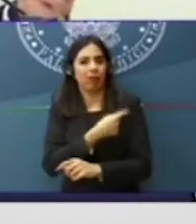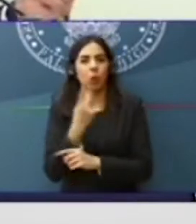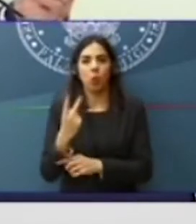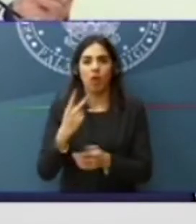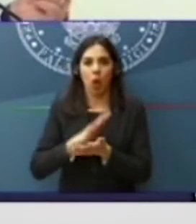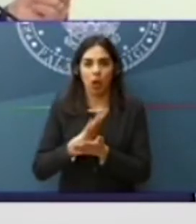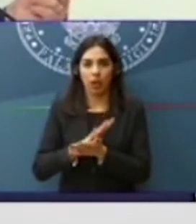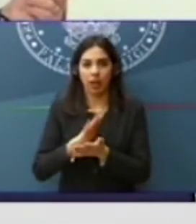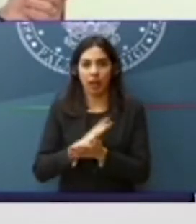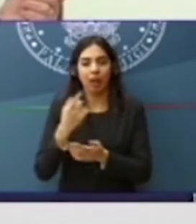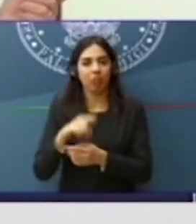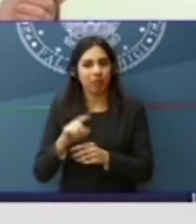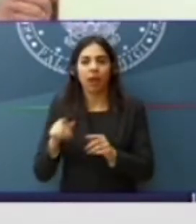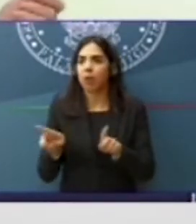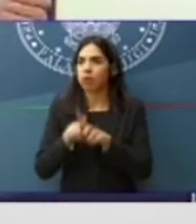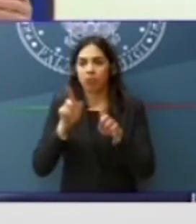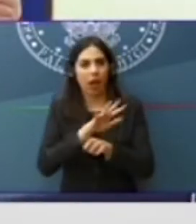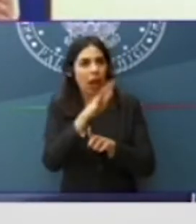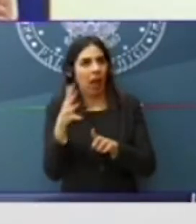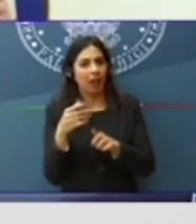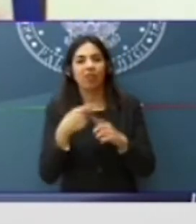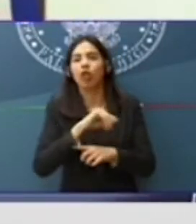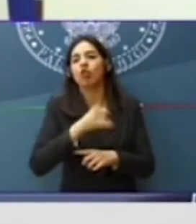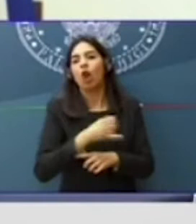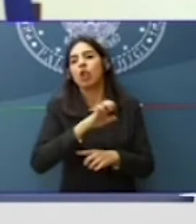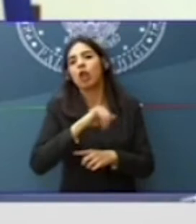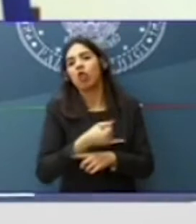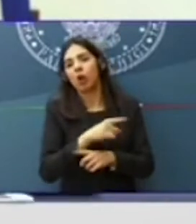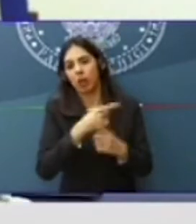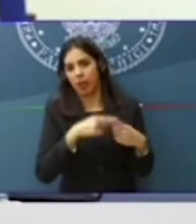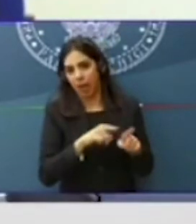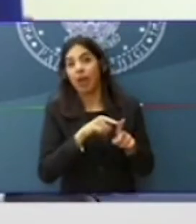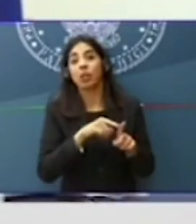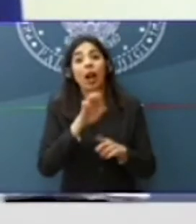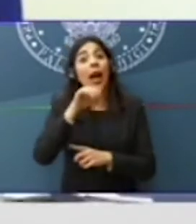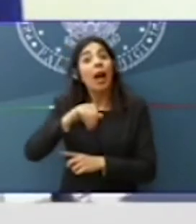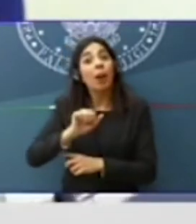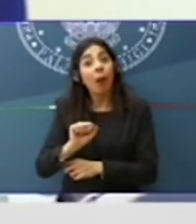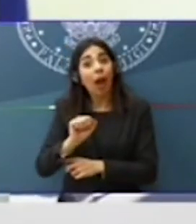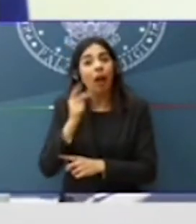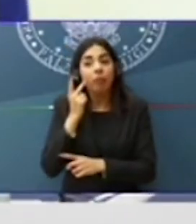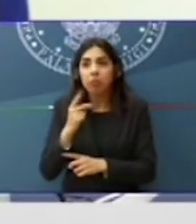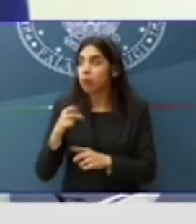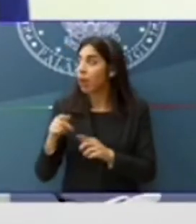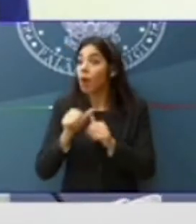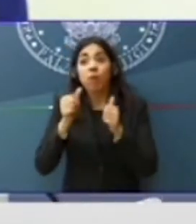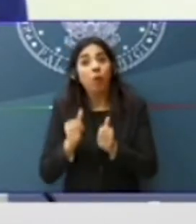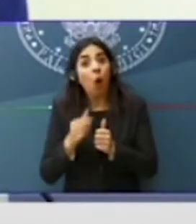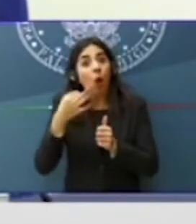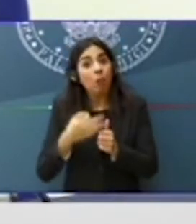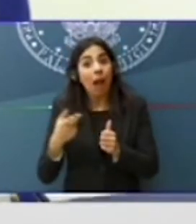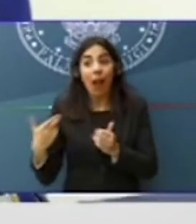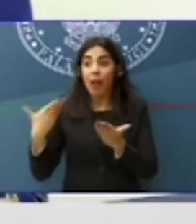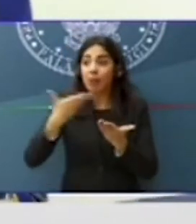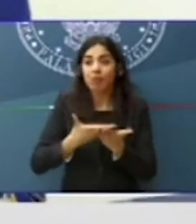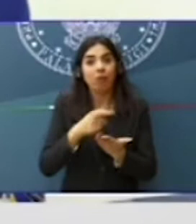ha confermato che i vaccini si potranno esportare solo quando le aziende andranno a rispettare